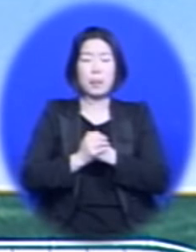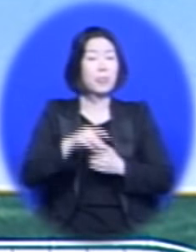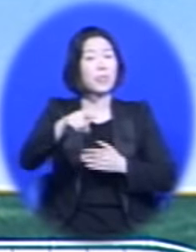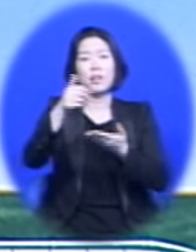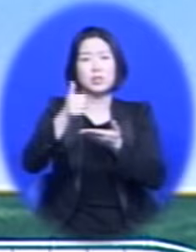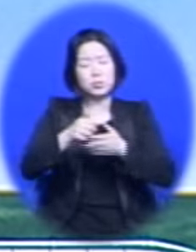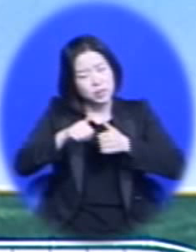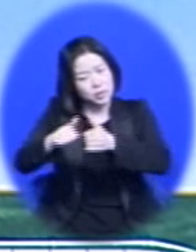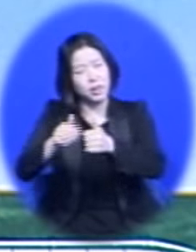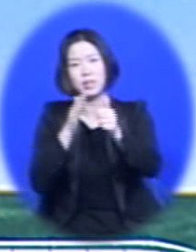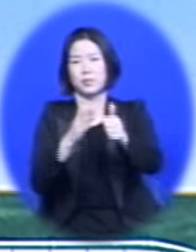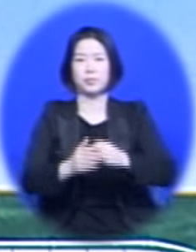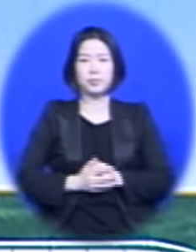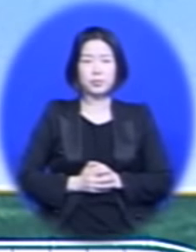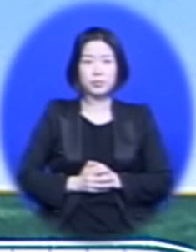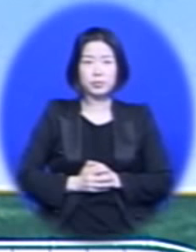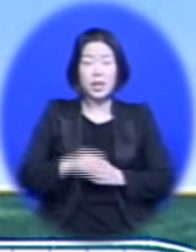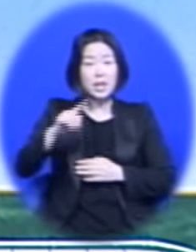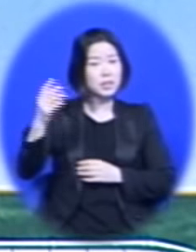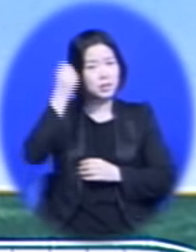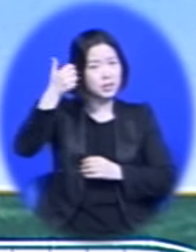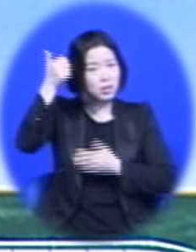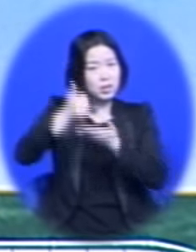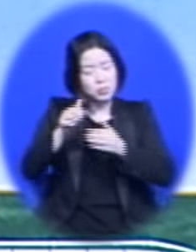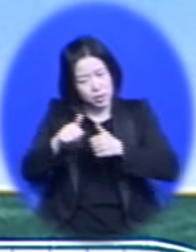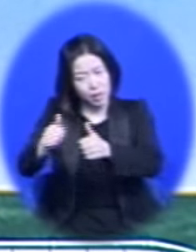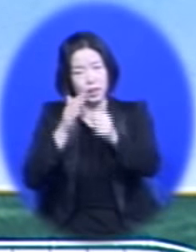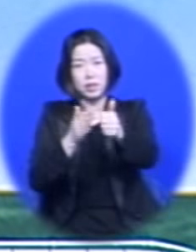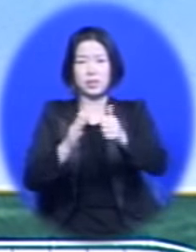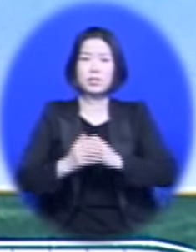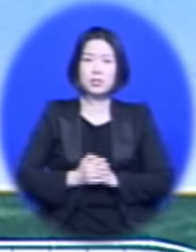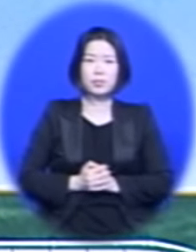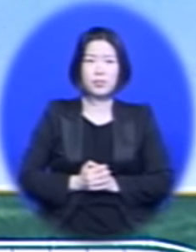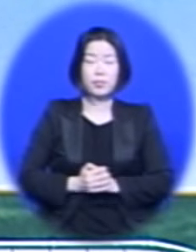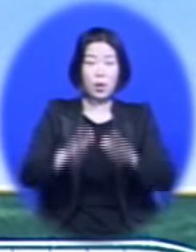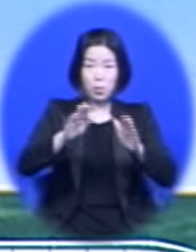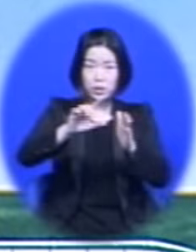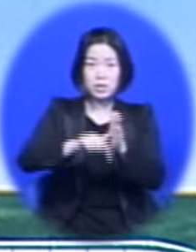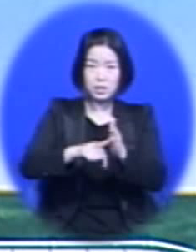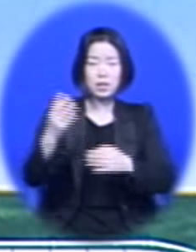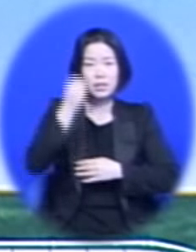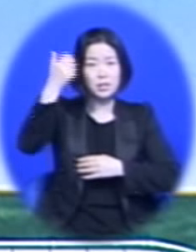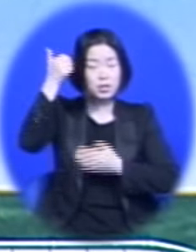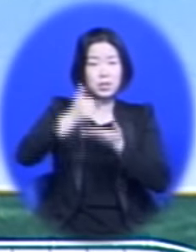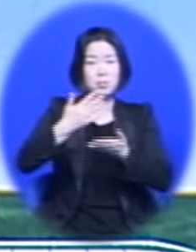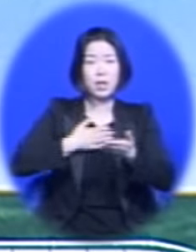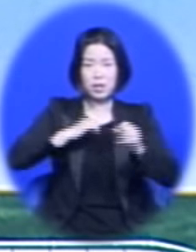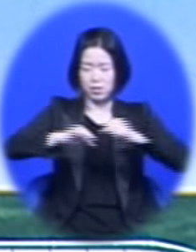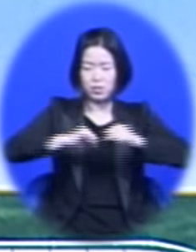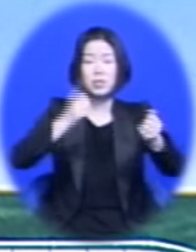그분을 따라가셔야 돼요. 그 성령님을 따라가셔야 돼요. 오늘 이 시간 성령님 내게 역사해